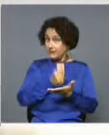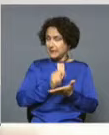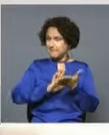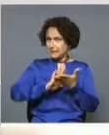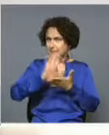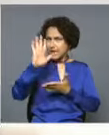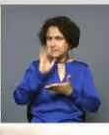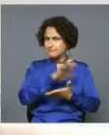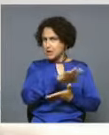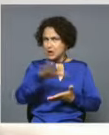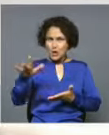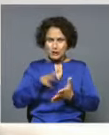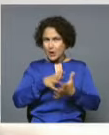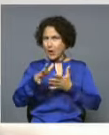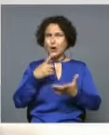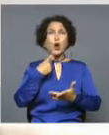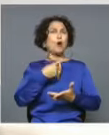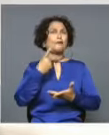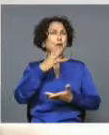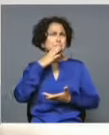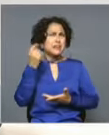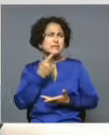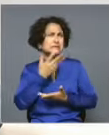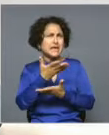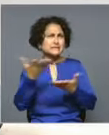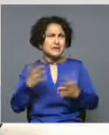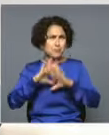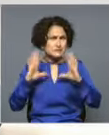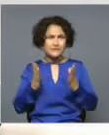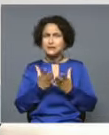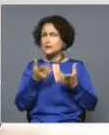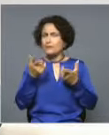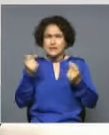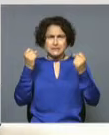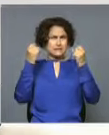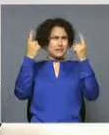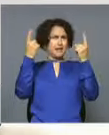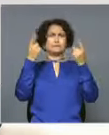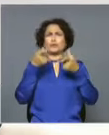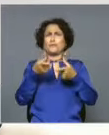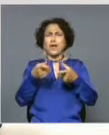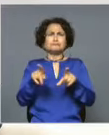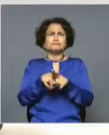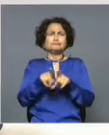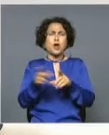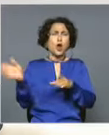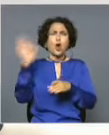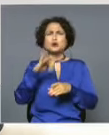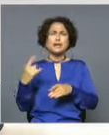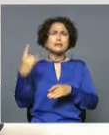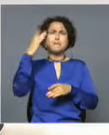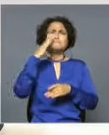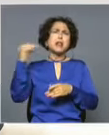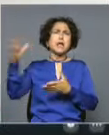милиона говорят български език. Това не е ли, как да кажа, изненадващо? Това е още една България всъщност говори български език